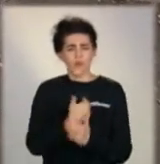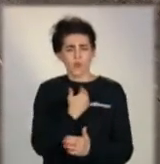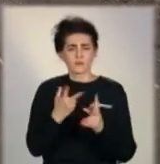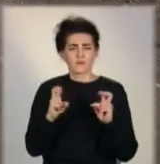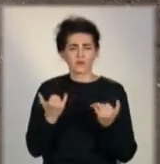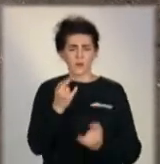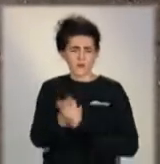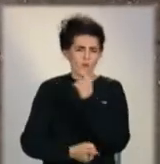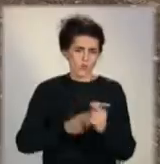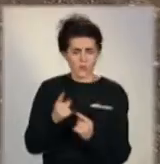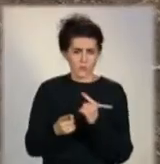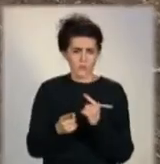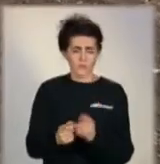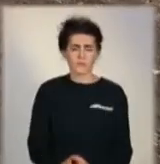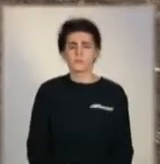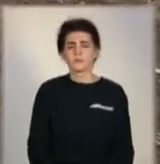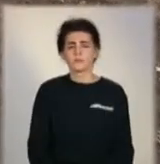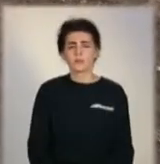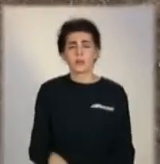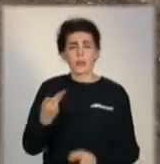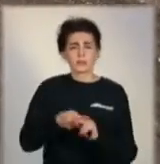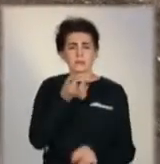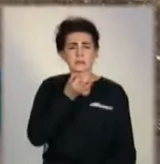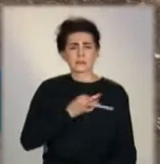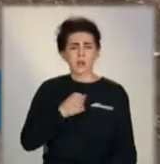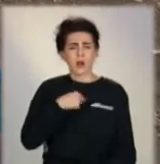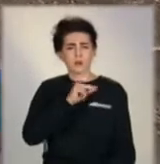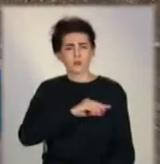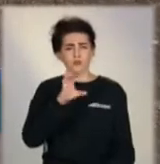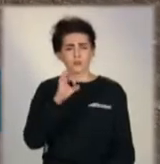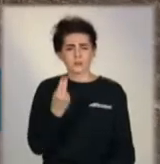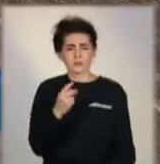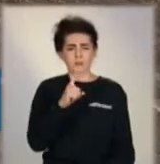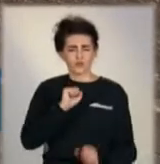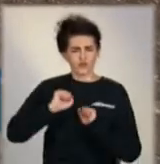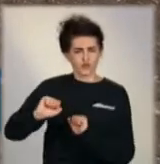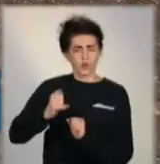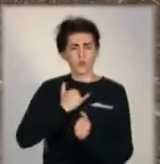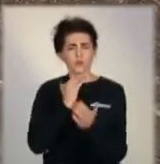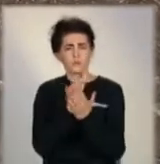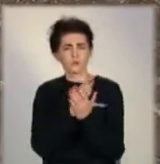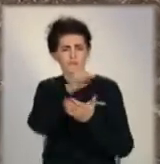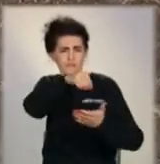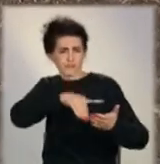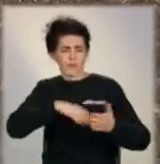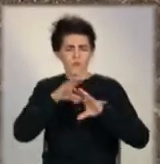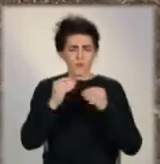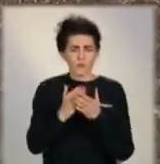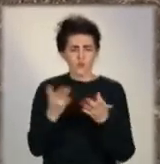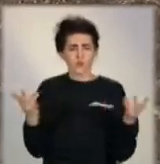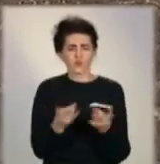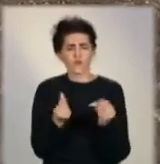почалася грошова реформа. Вона сказала, я соцзащити, от у мене список, от це, то. Ви знаєте, що